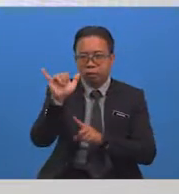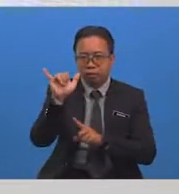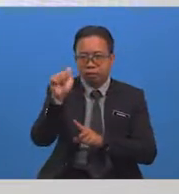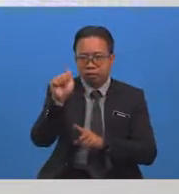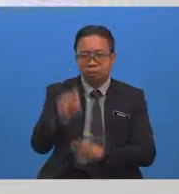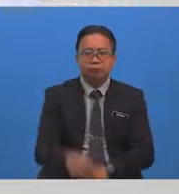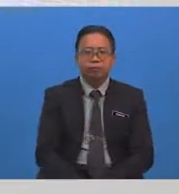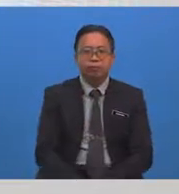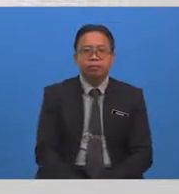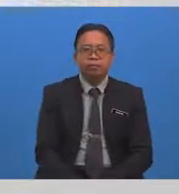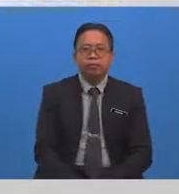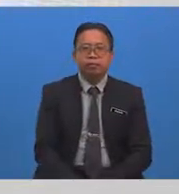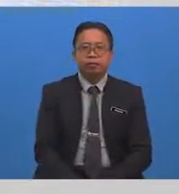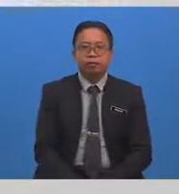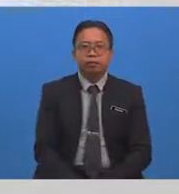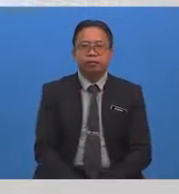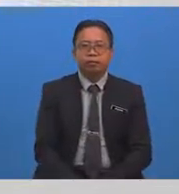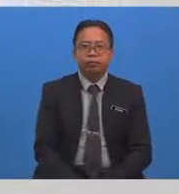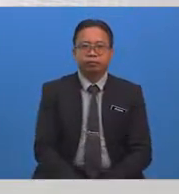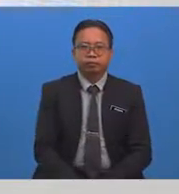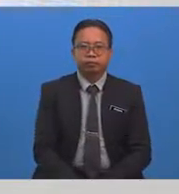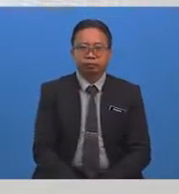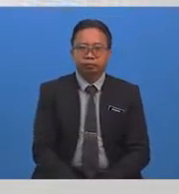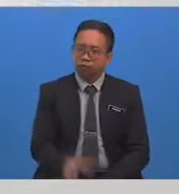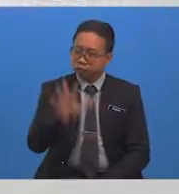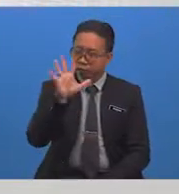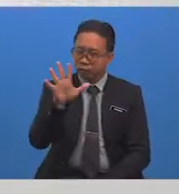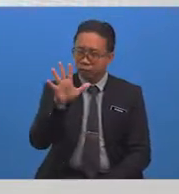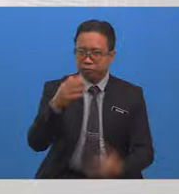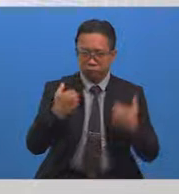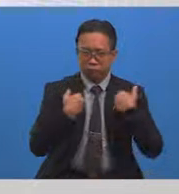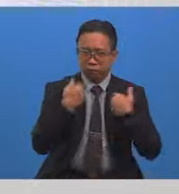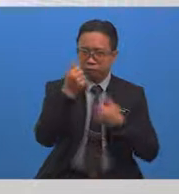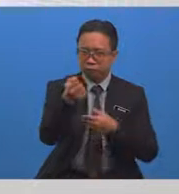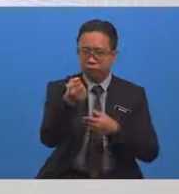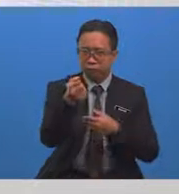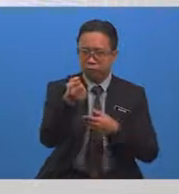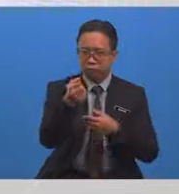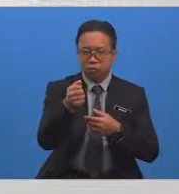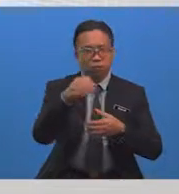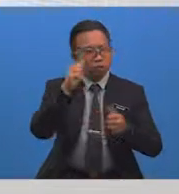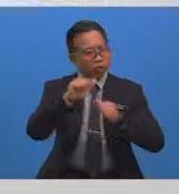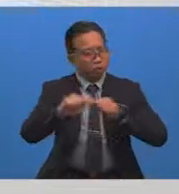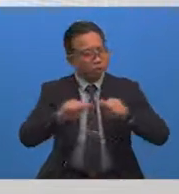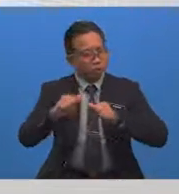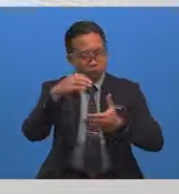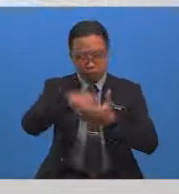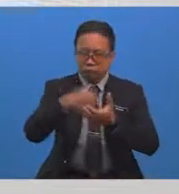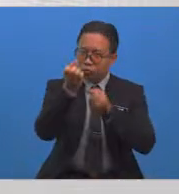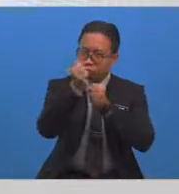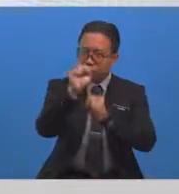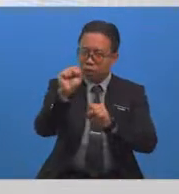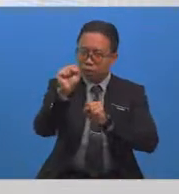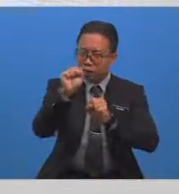rajin membantu guru dan warga sekolah 5 Adakah kamu bergiat aktif bersukan